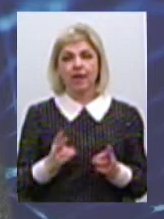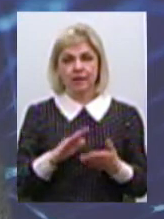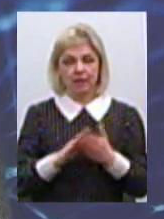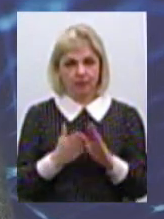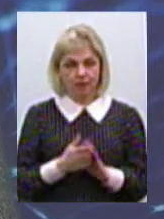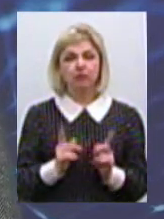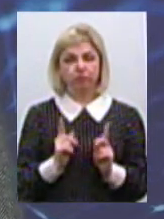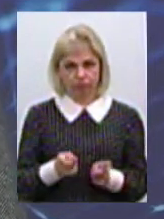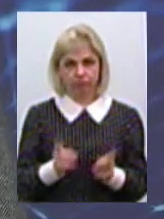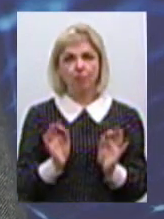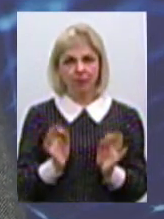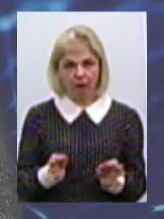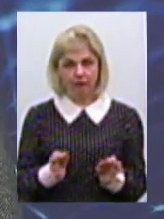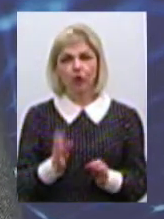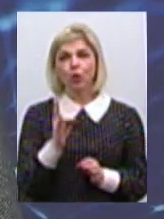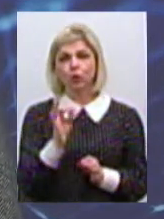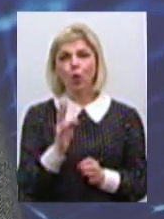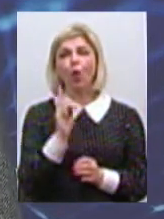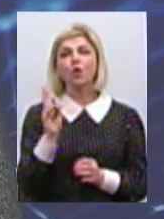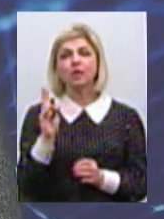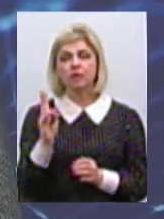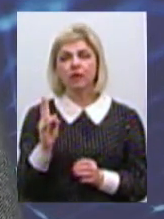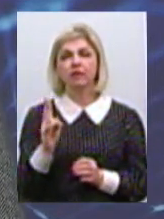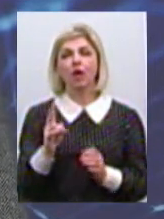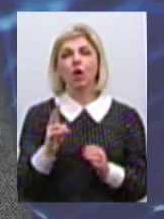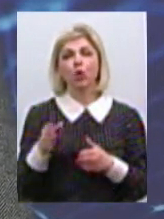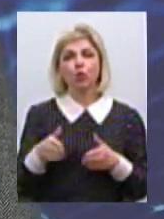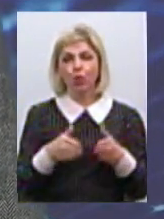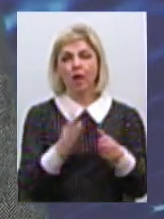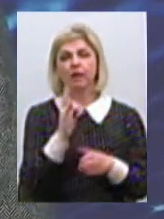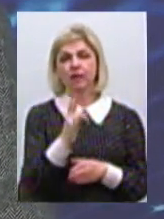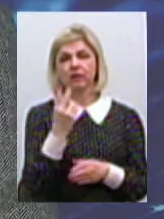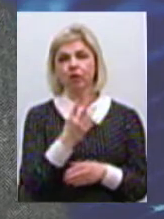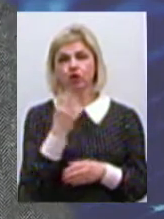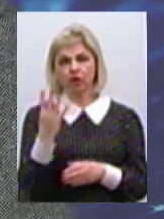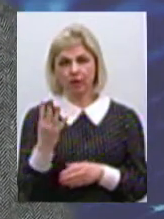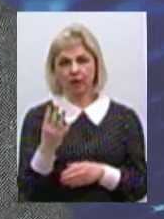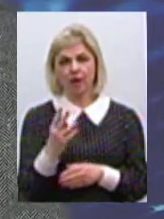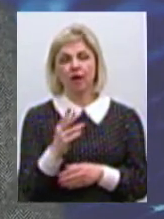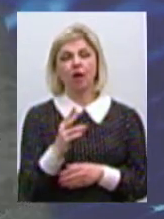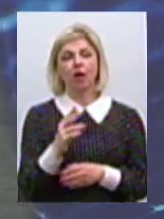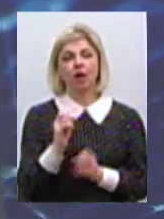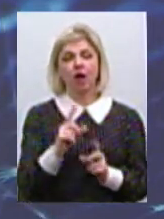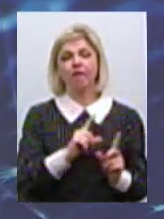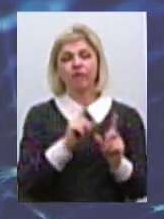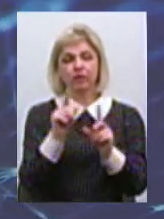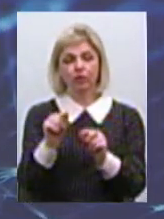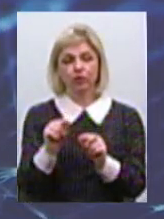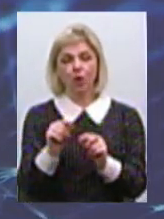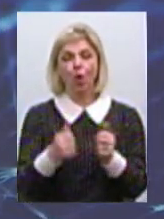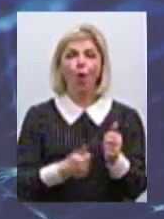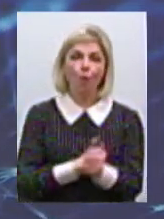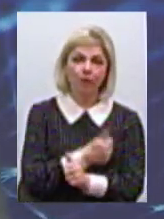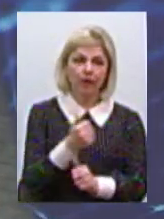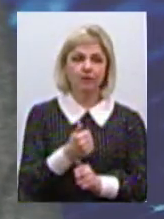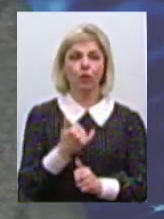дійсно правда. Але Константинівський путіпровод, який знаходиться на дорозі Н-24, як виїжджати повз... Об'їзд у